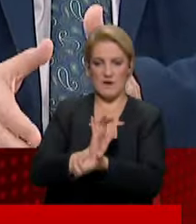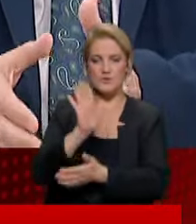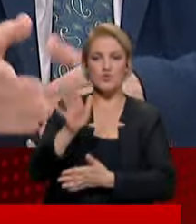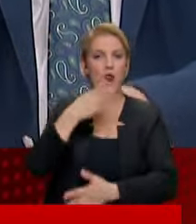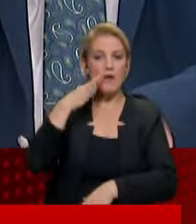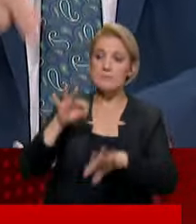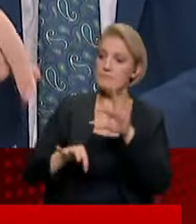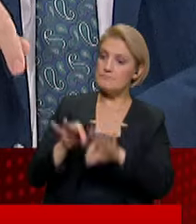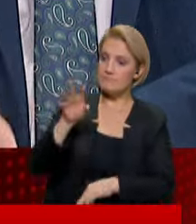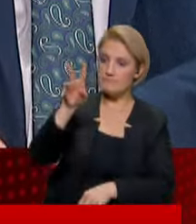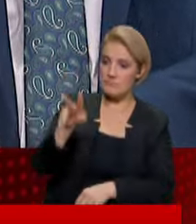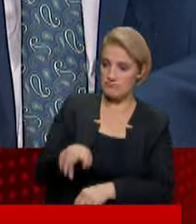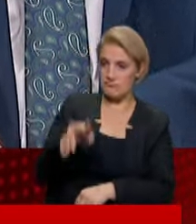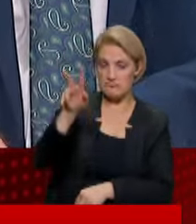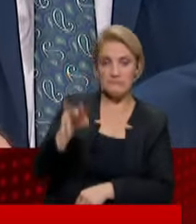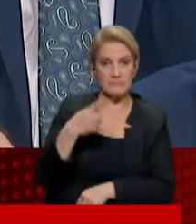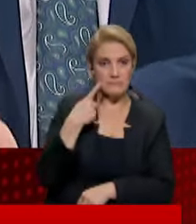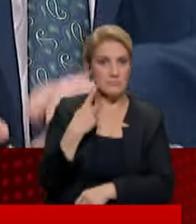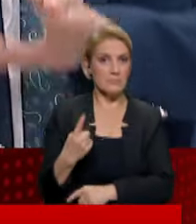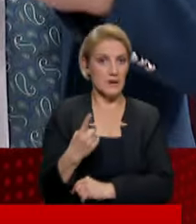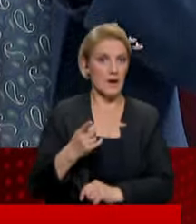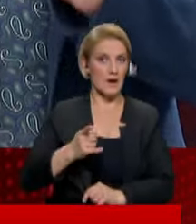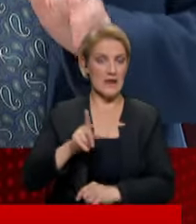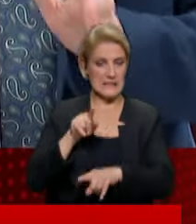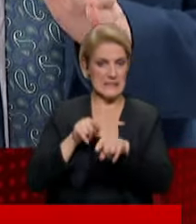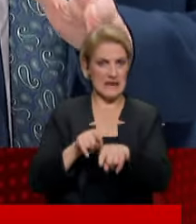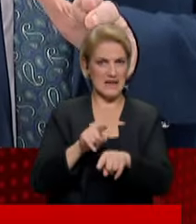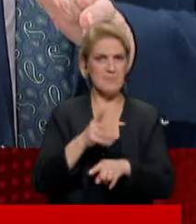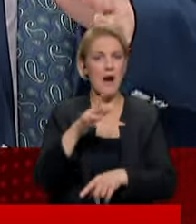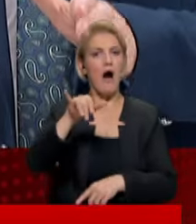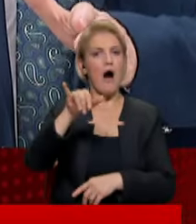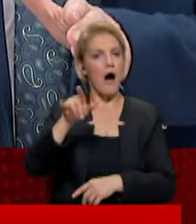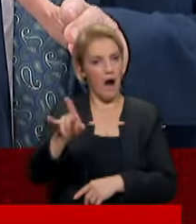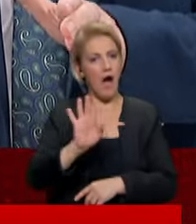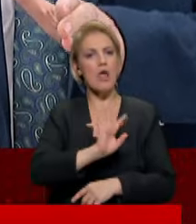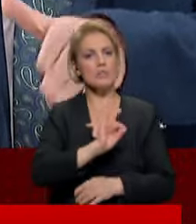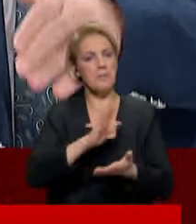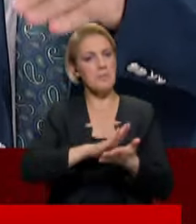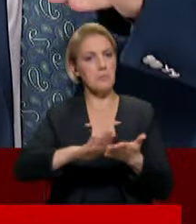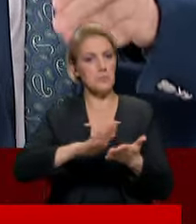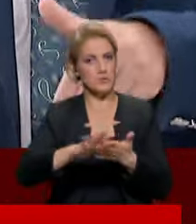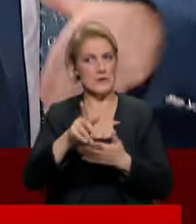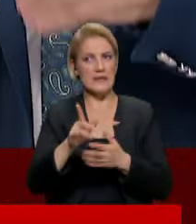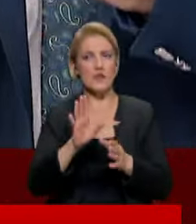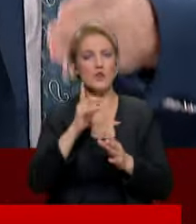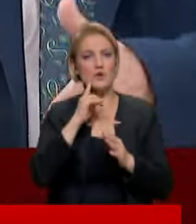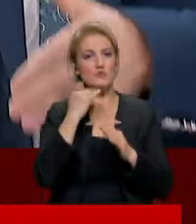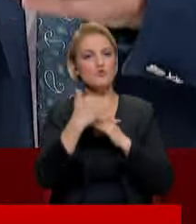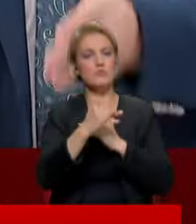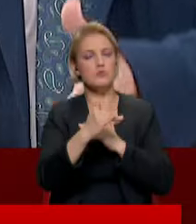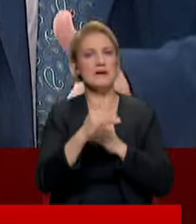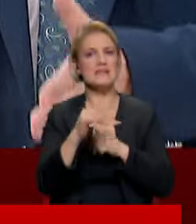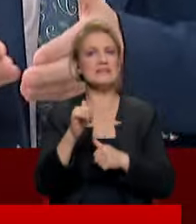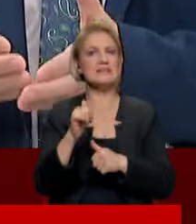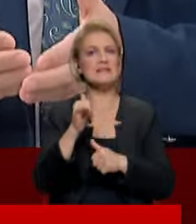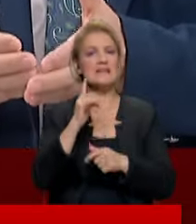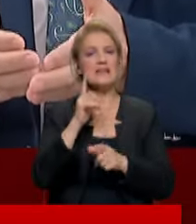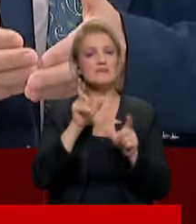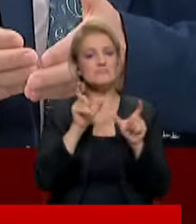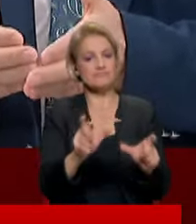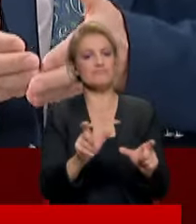incelenecek Eğer hak ediyorsa sıkı bir denetim altında topluma tekrar dönmesine